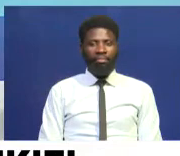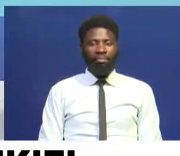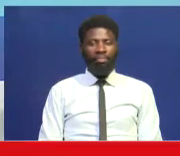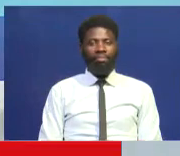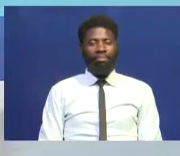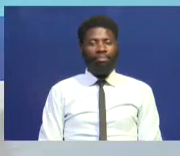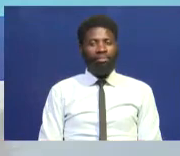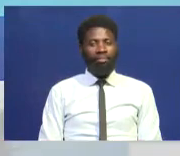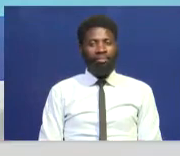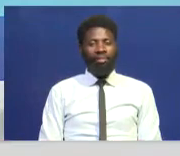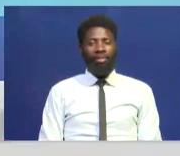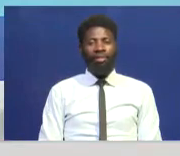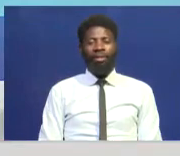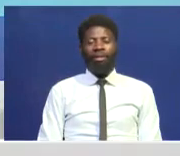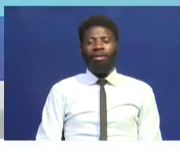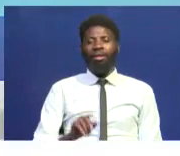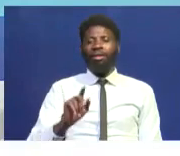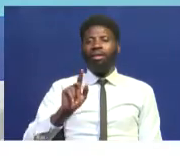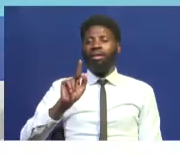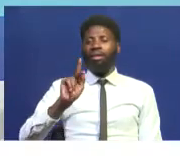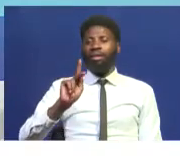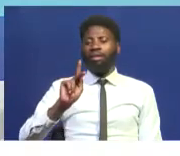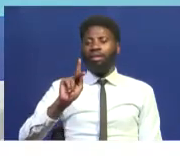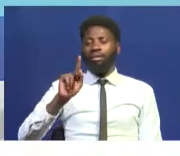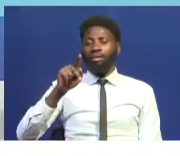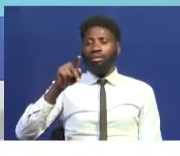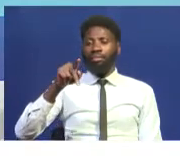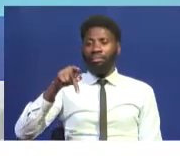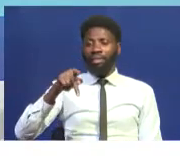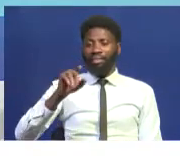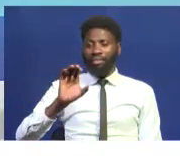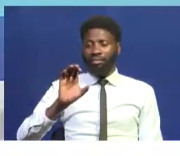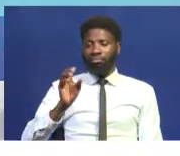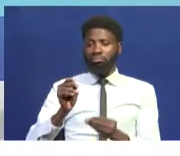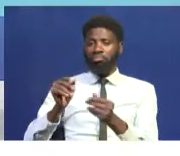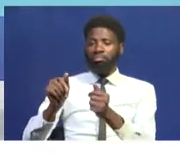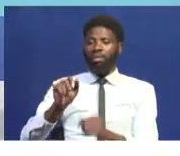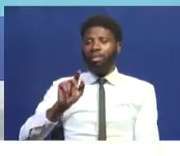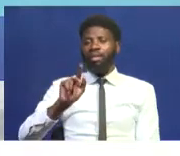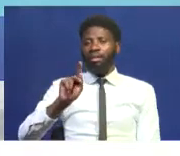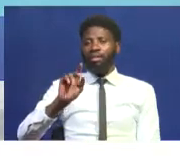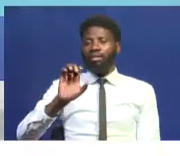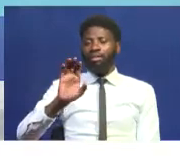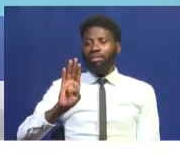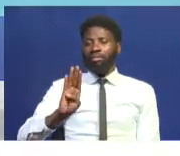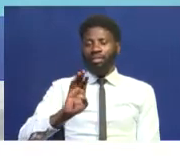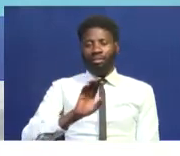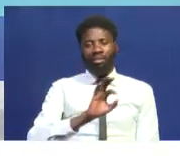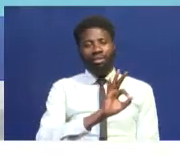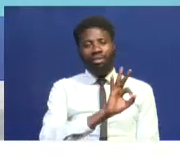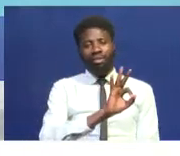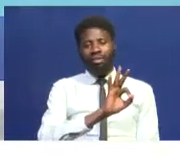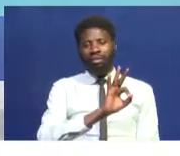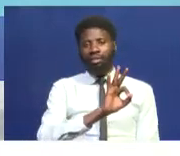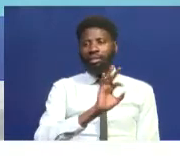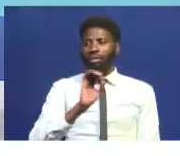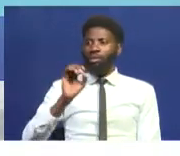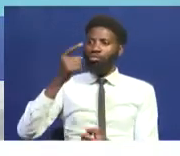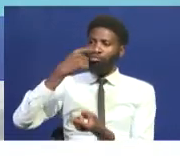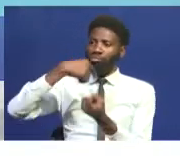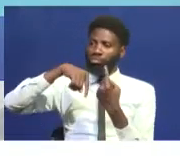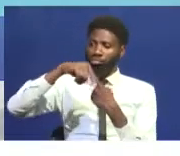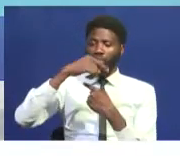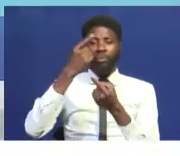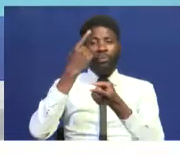Nao wenyeji Kenya Pipeline waliwashinda wakinzani wa jadi KCB seti 3-0 na kunyakua kombe la makala ya kwanza ya mashindano ya mpira